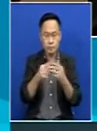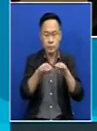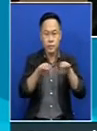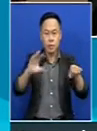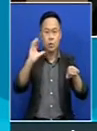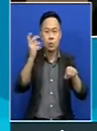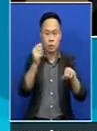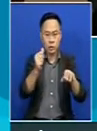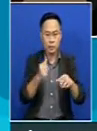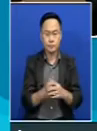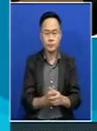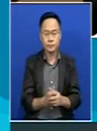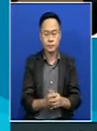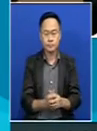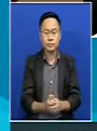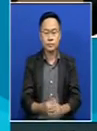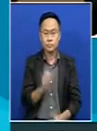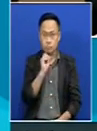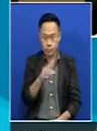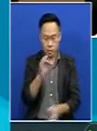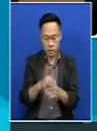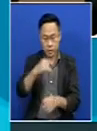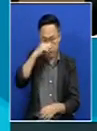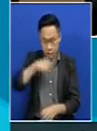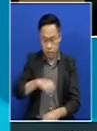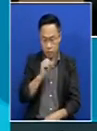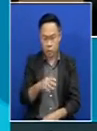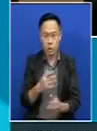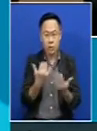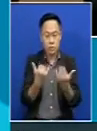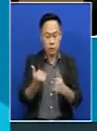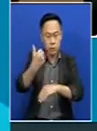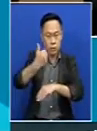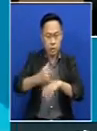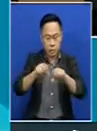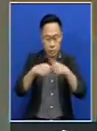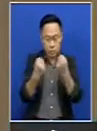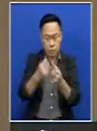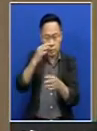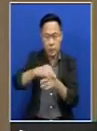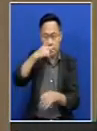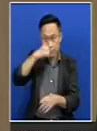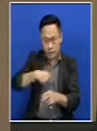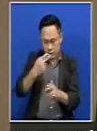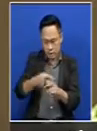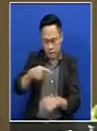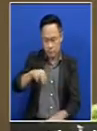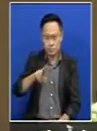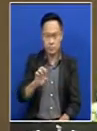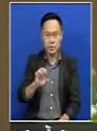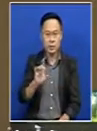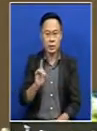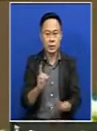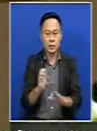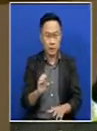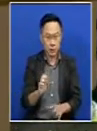สากลยิ่งขึ้น นอกจากการยืนยันของแบงก์ชาติครับมีข้อมูลจากประธานสมาคมธนาคารไทยคุณปรีดีขออภัยครับ